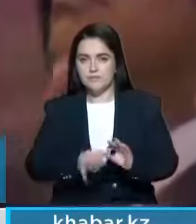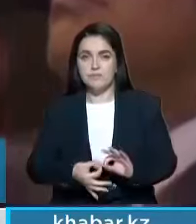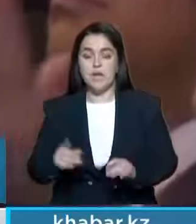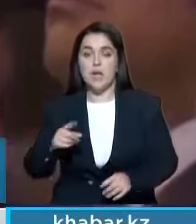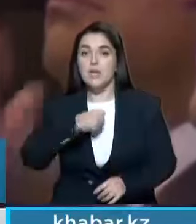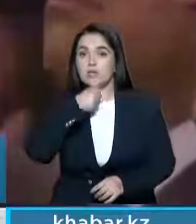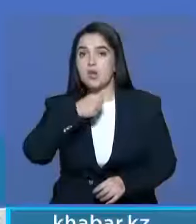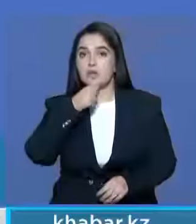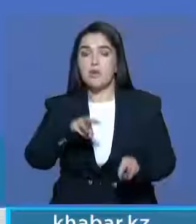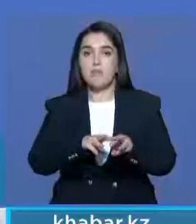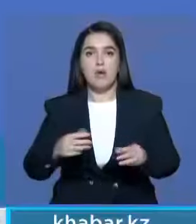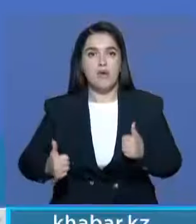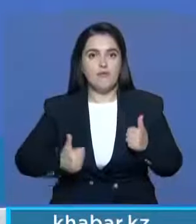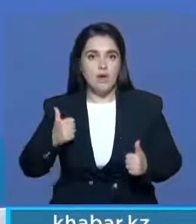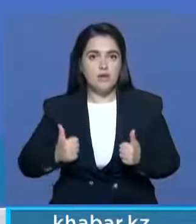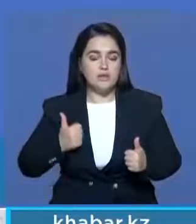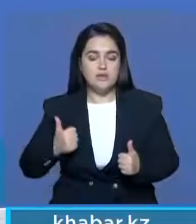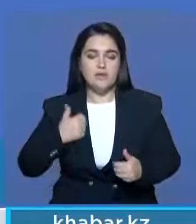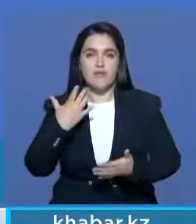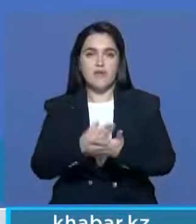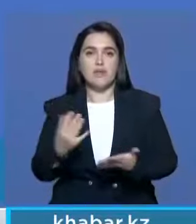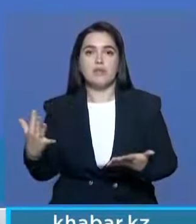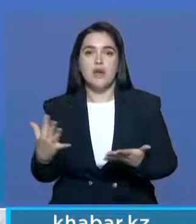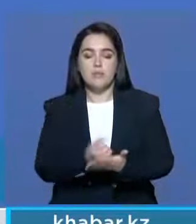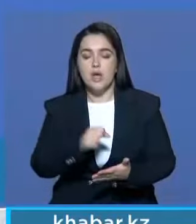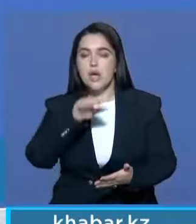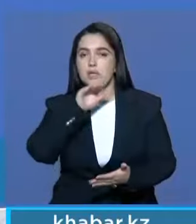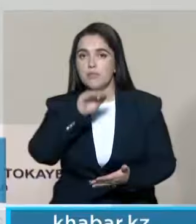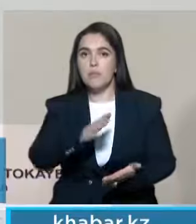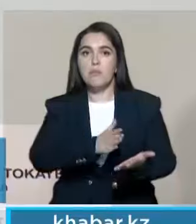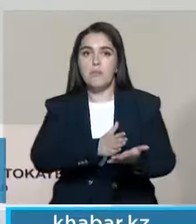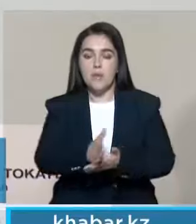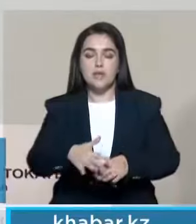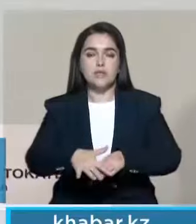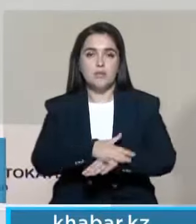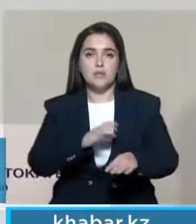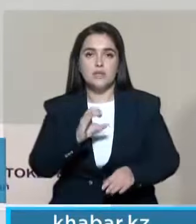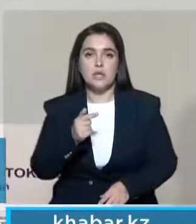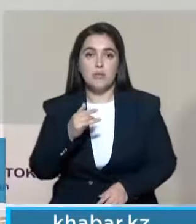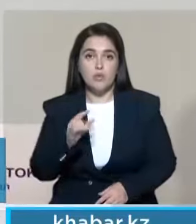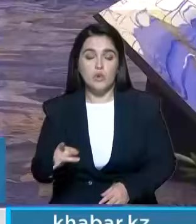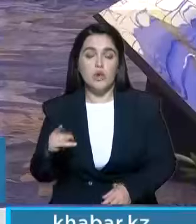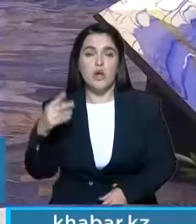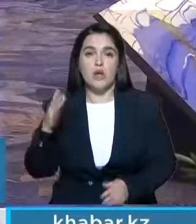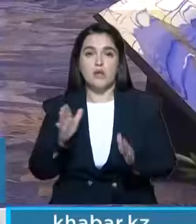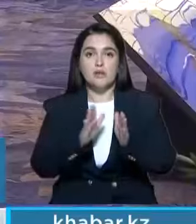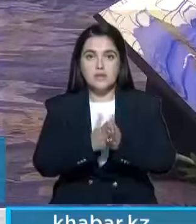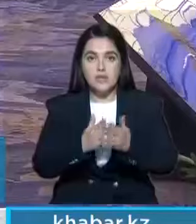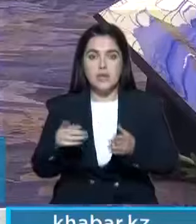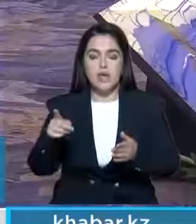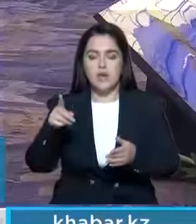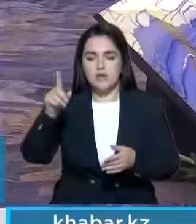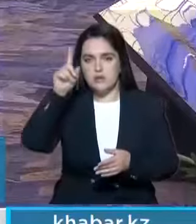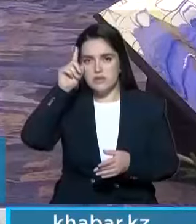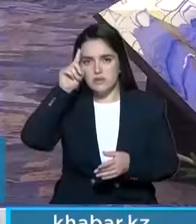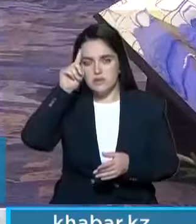министр уже хвастается своей добычей перед экспертно-политическим сообществом Сингапура. С литературой нашего президента в этом зале знакомы